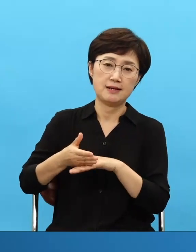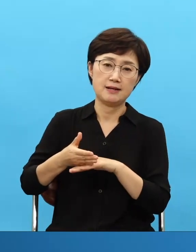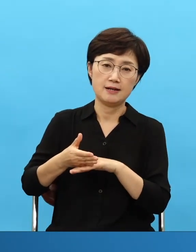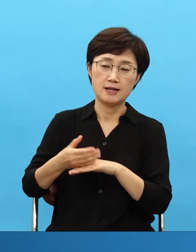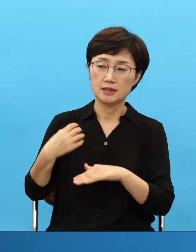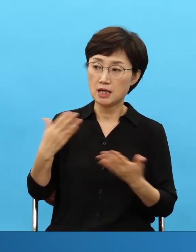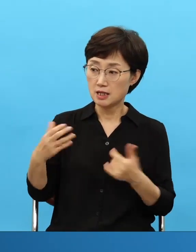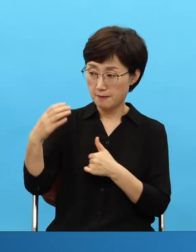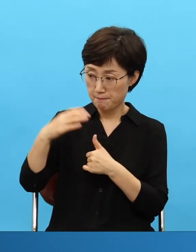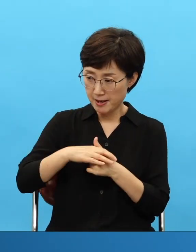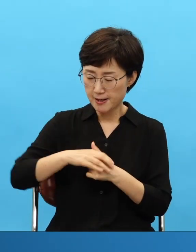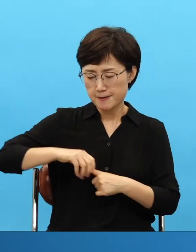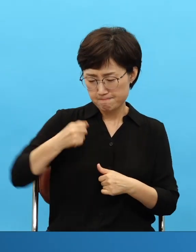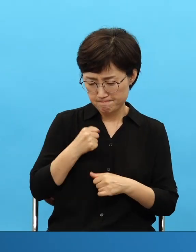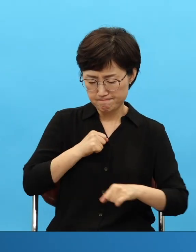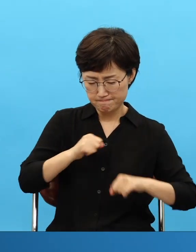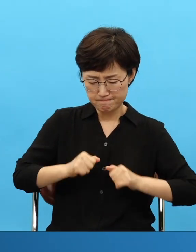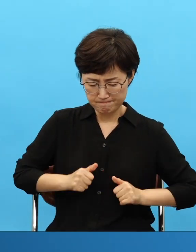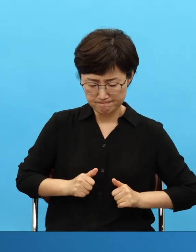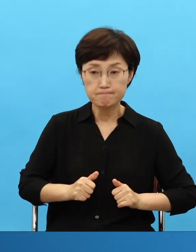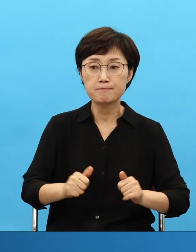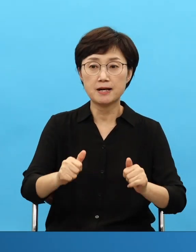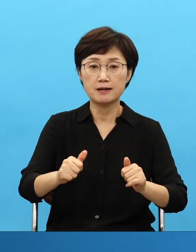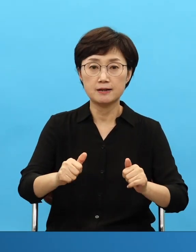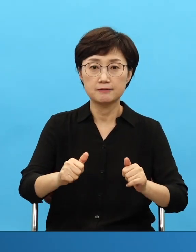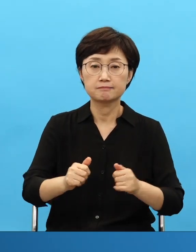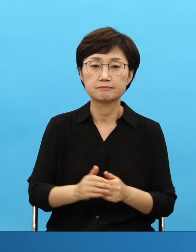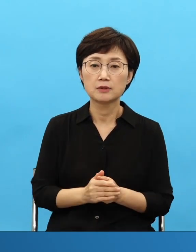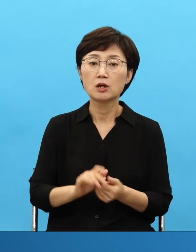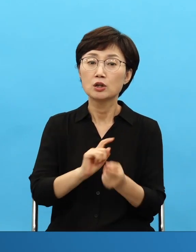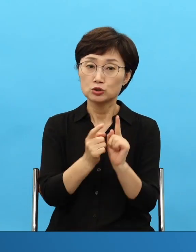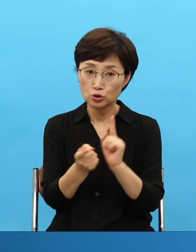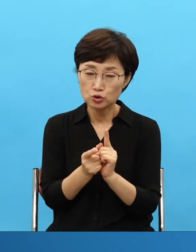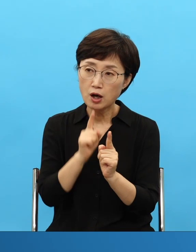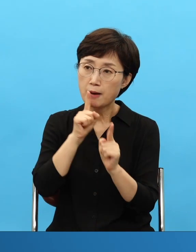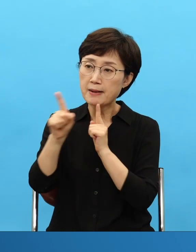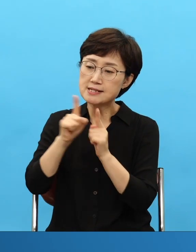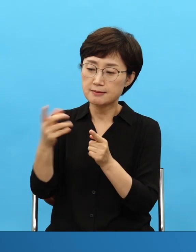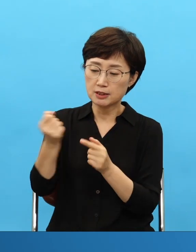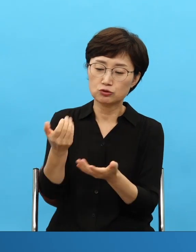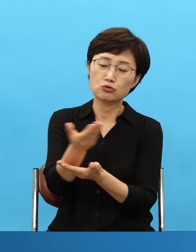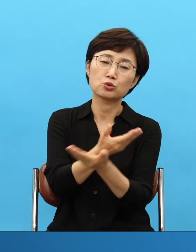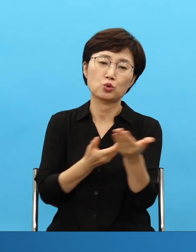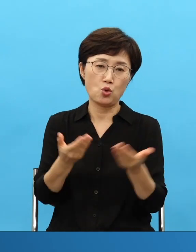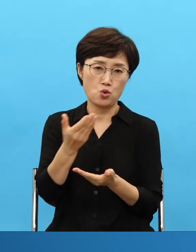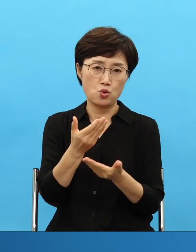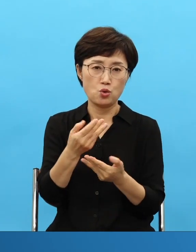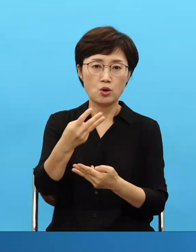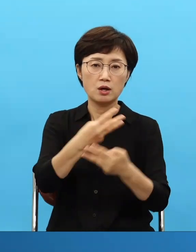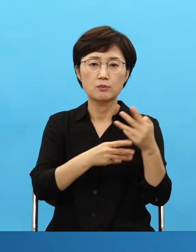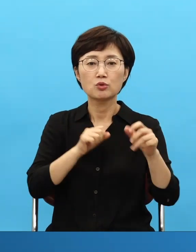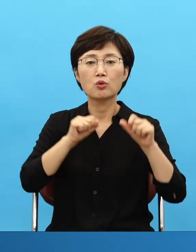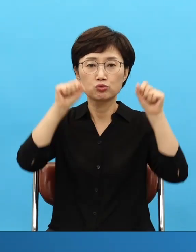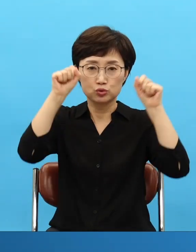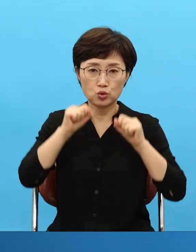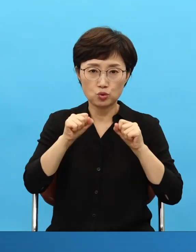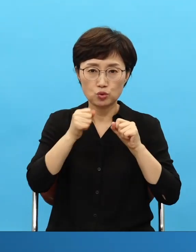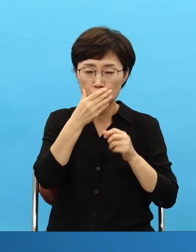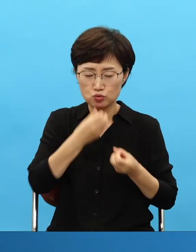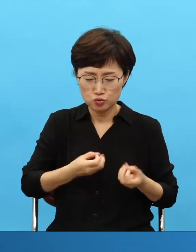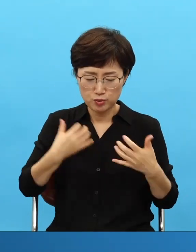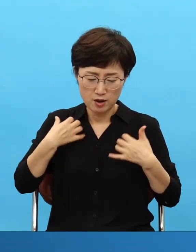자리에 섰고 이로 인해 절대적인 메시지가 소통되므로 너무나 중요한 랩넌트 운동의 축복과 응답을 마음껏